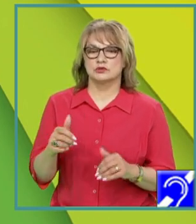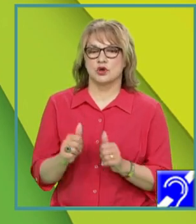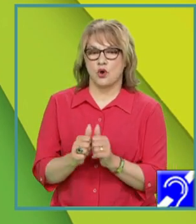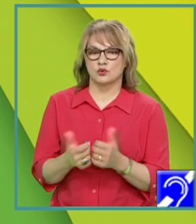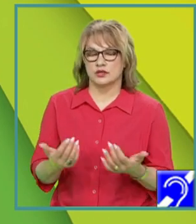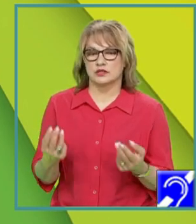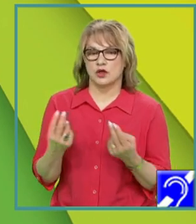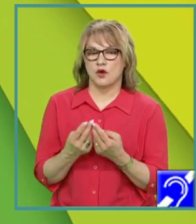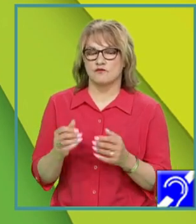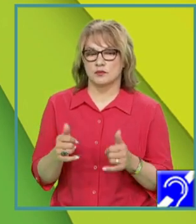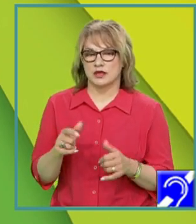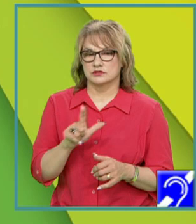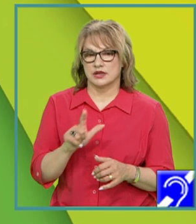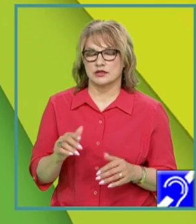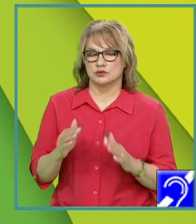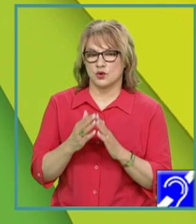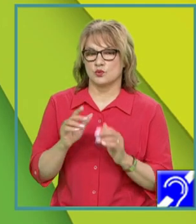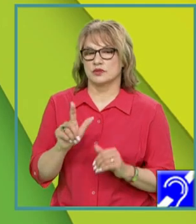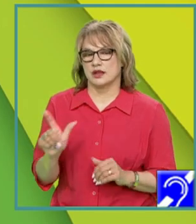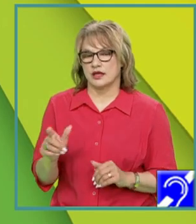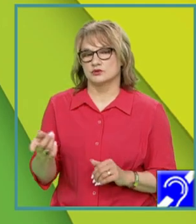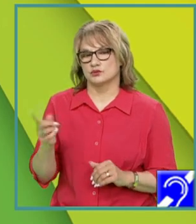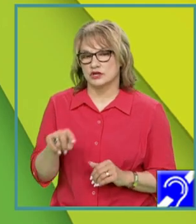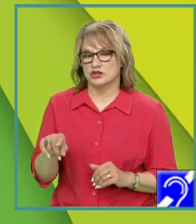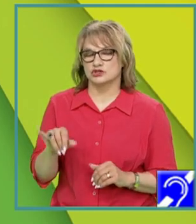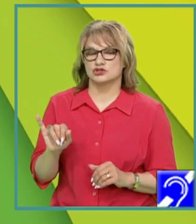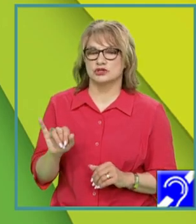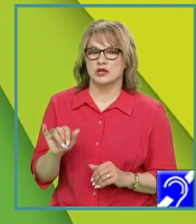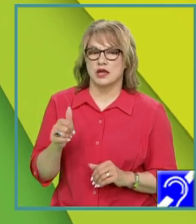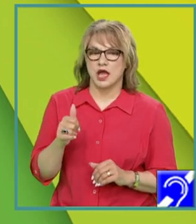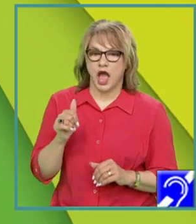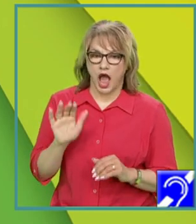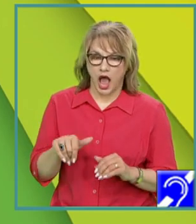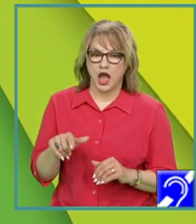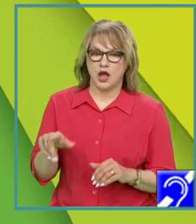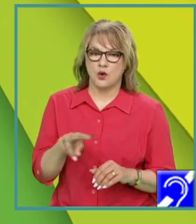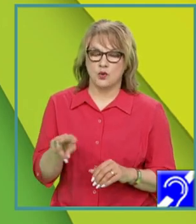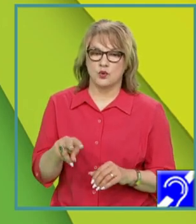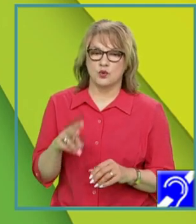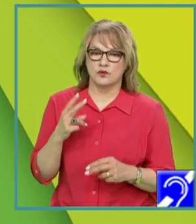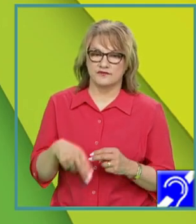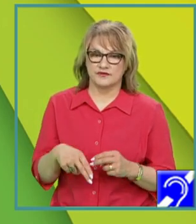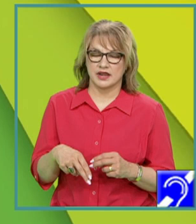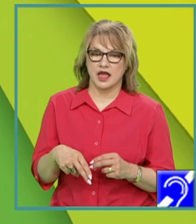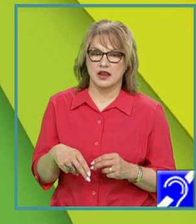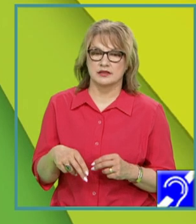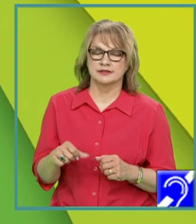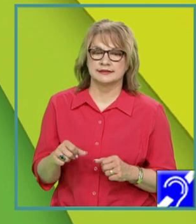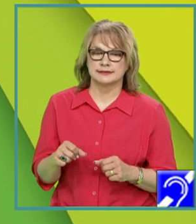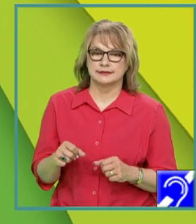conform cazului latura unghi latura și au în final